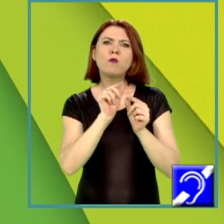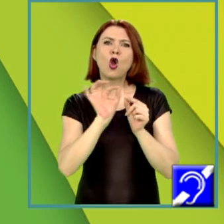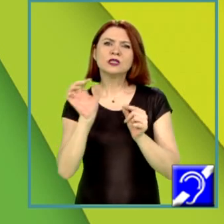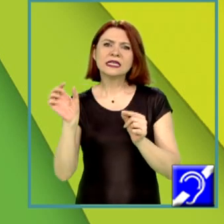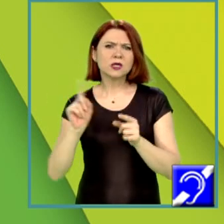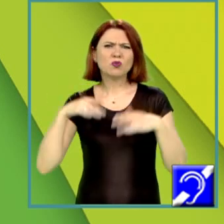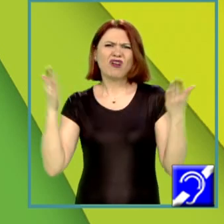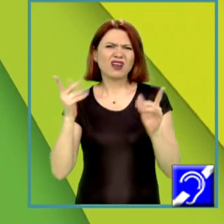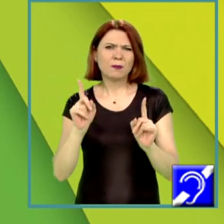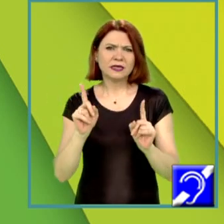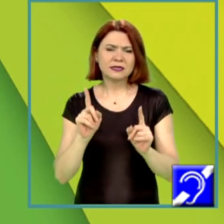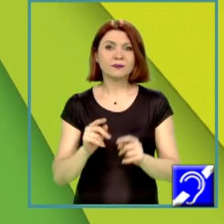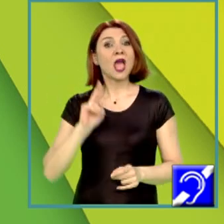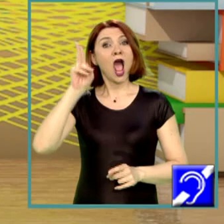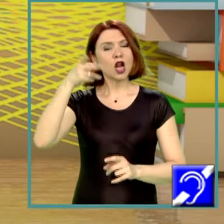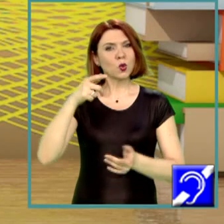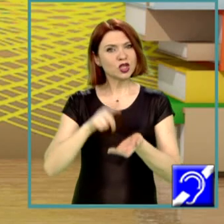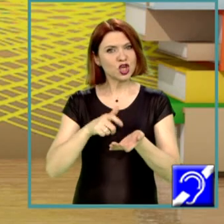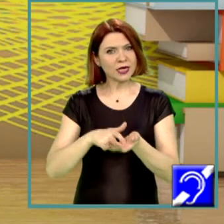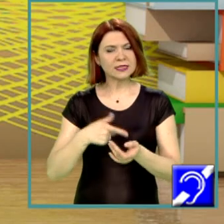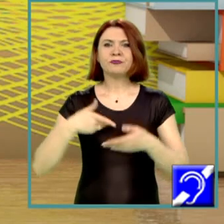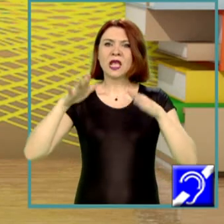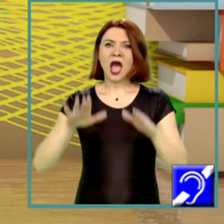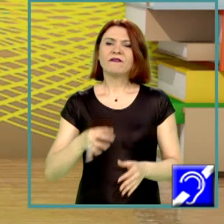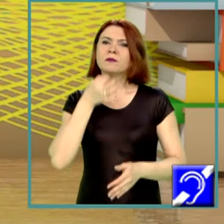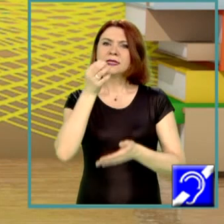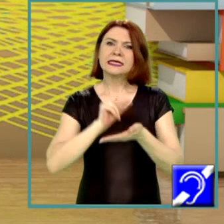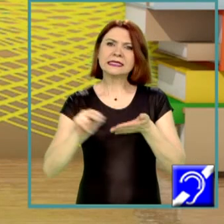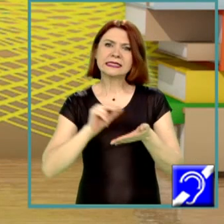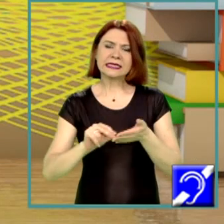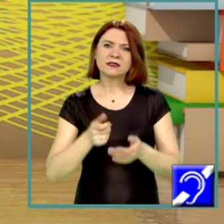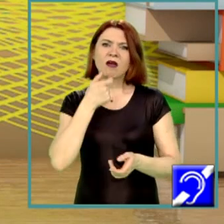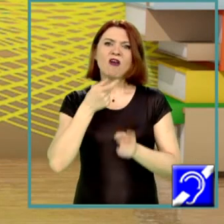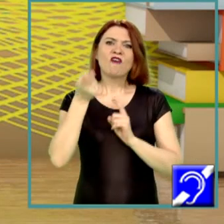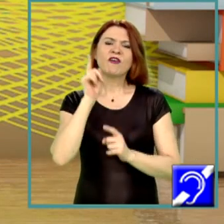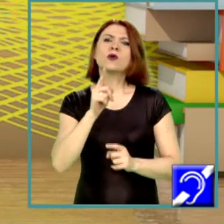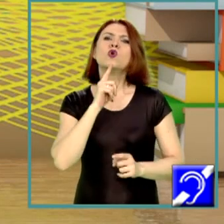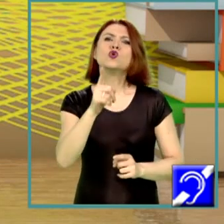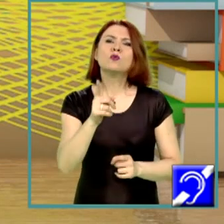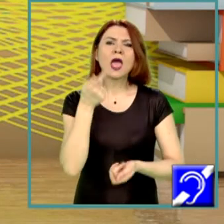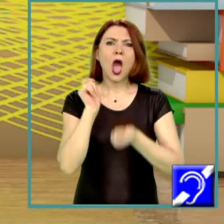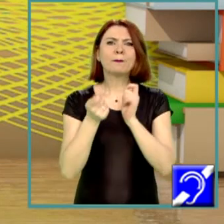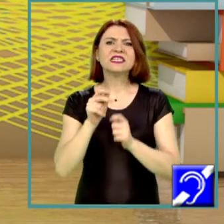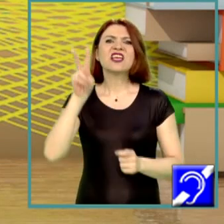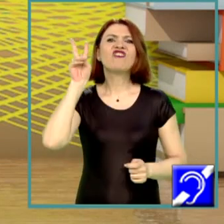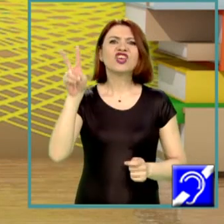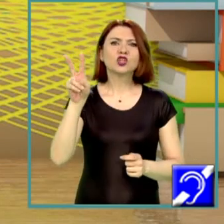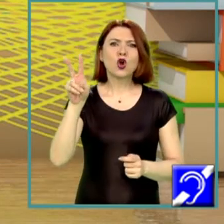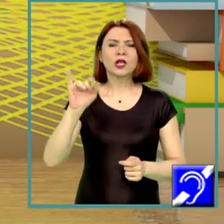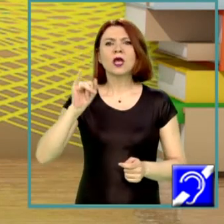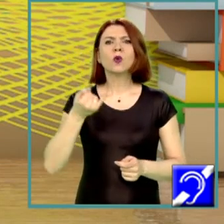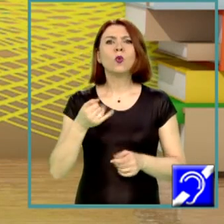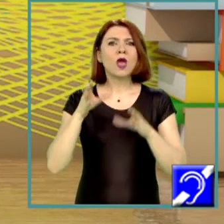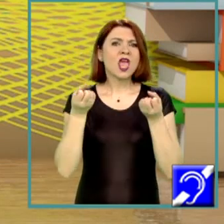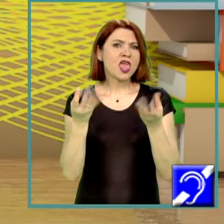să trecem la a doua cerință avem de menționat vechea denumire a pieței Victoriei Utilizând